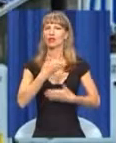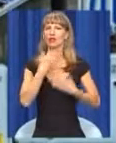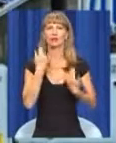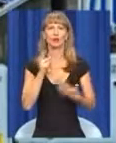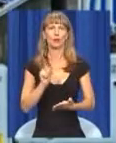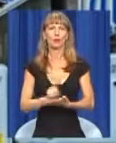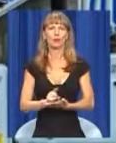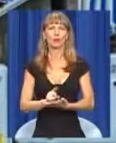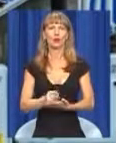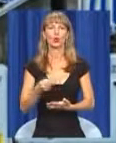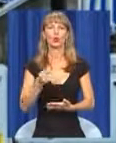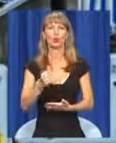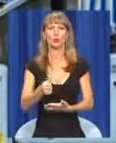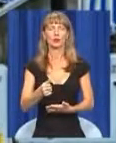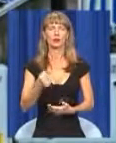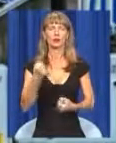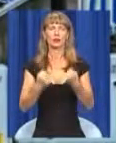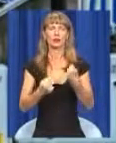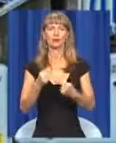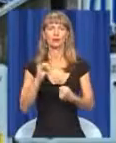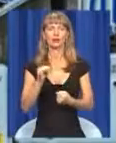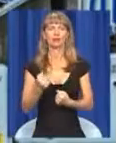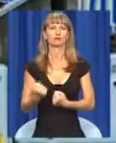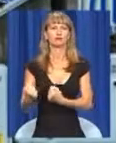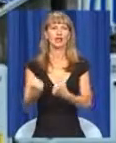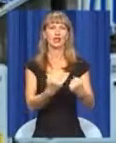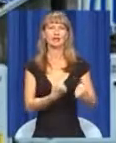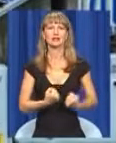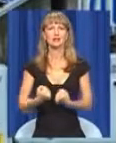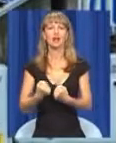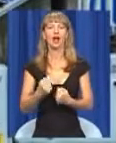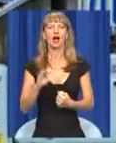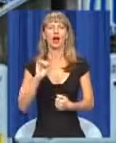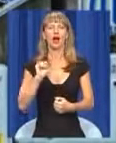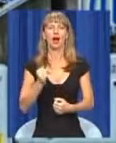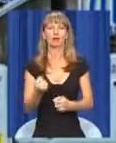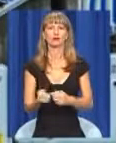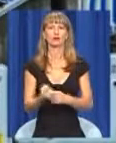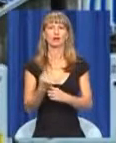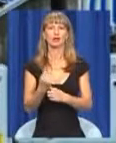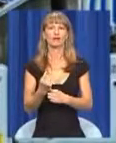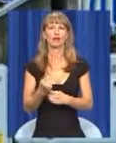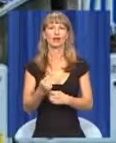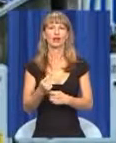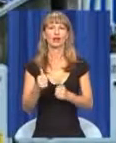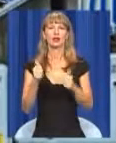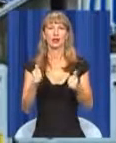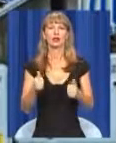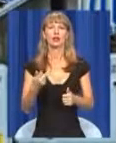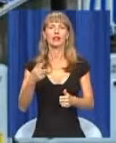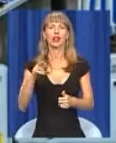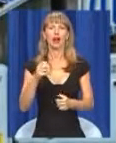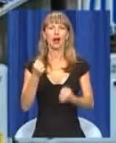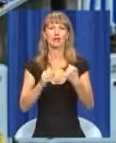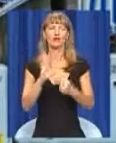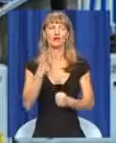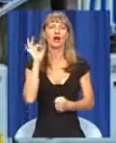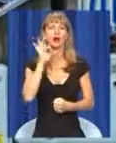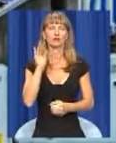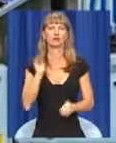обов'язковим. Купив собі автомобіль і катайся. А з'явилися перші цифрові таблички для авто в Німеччині.